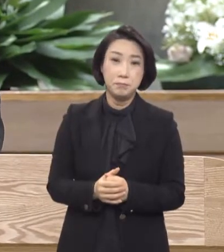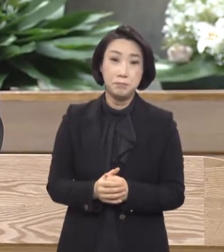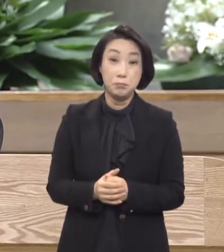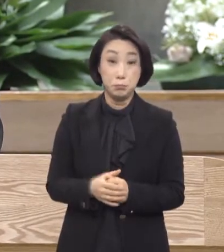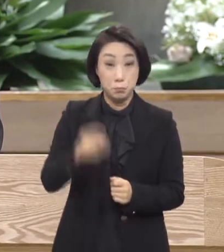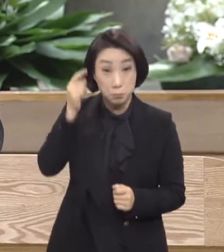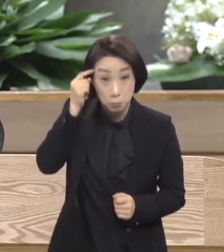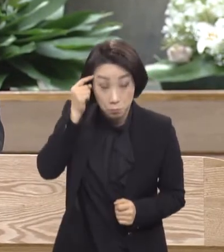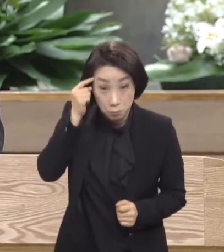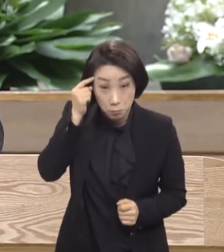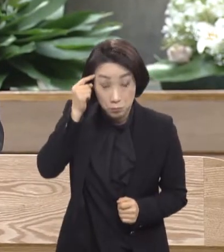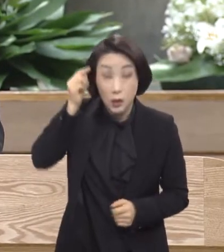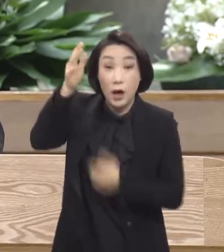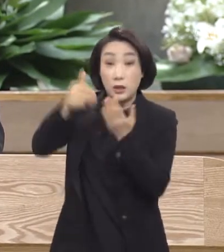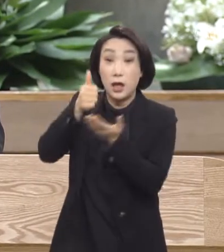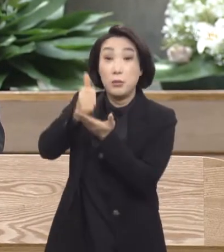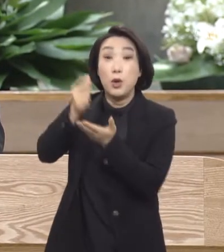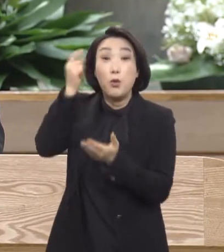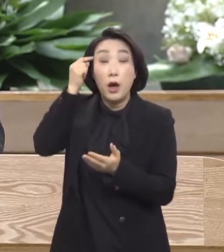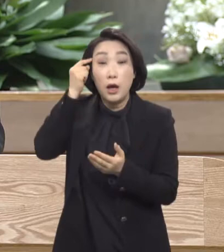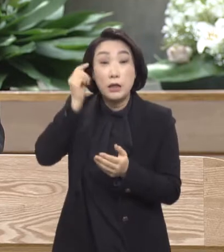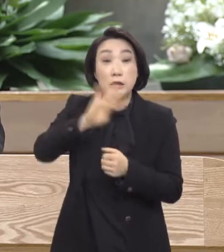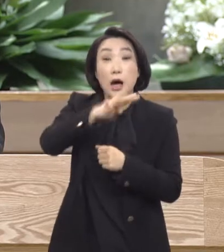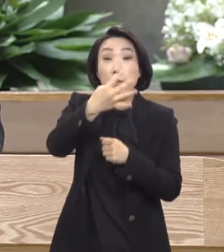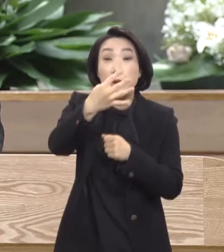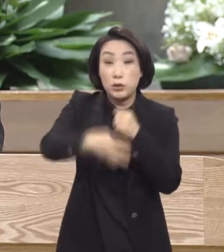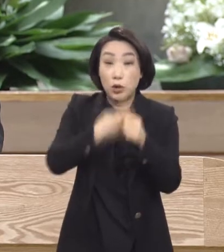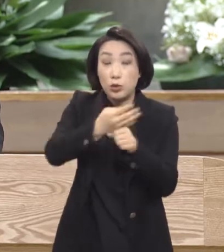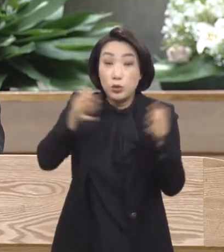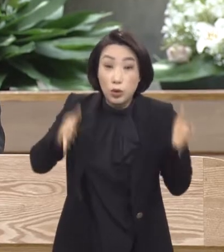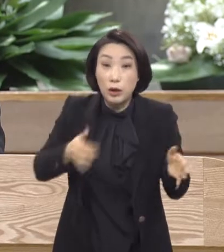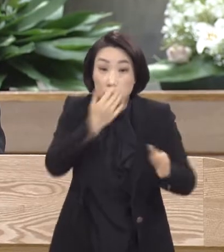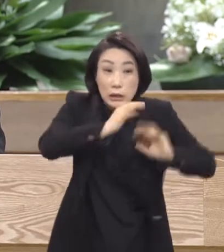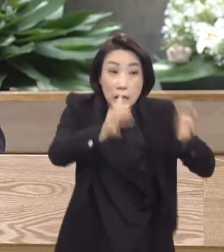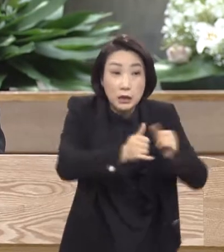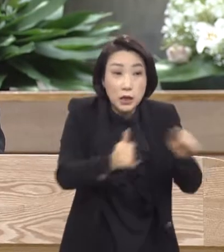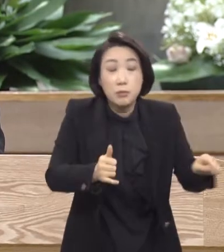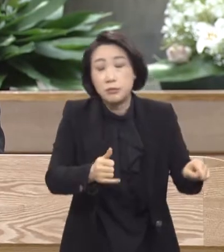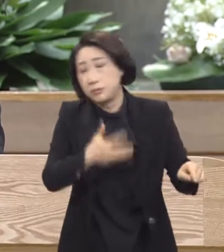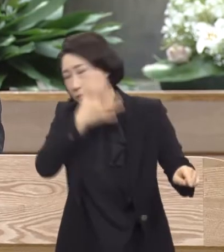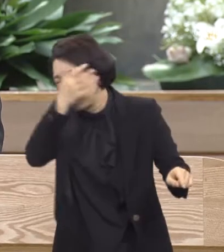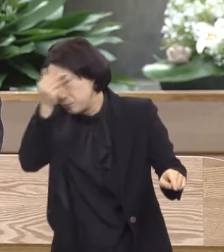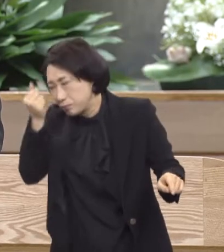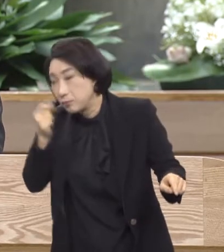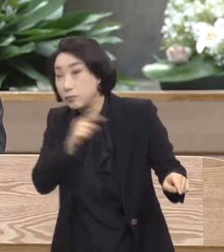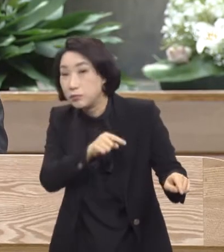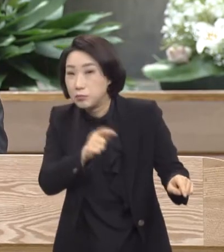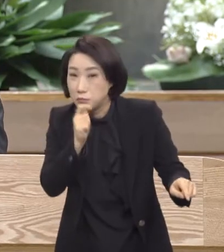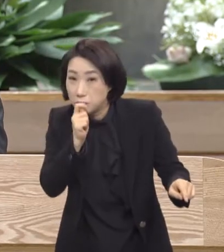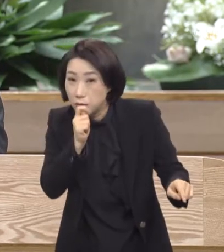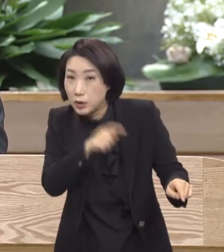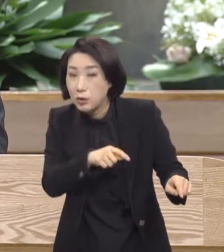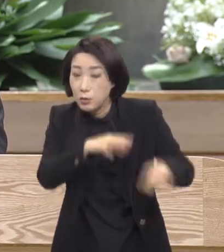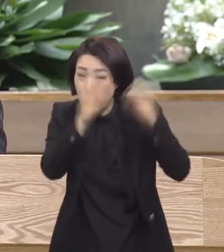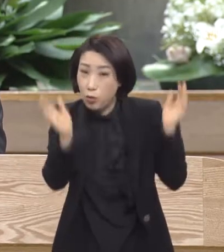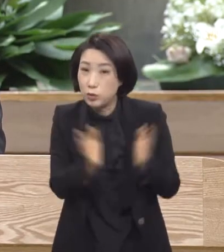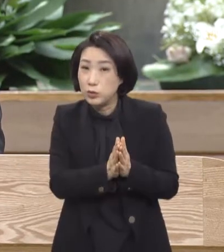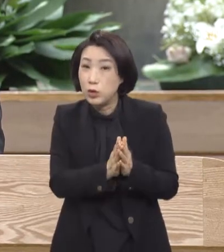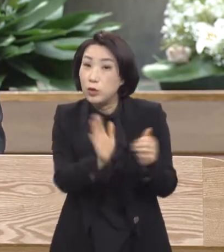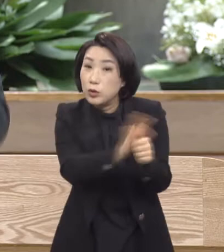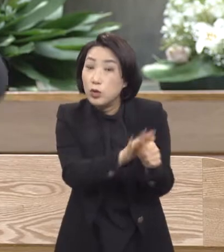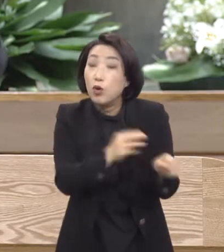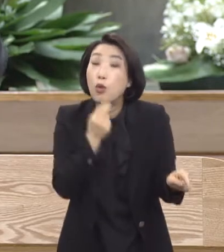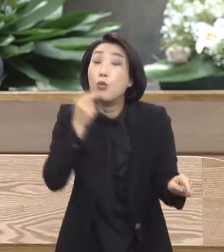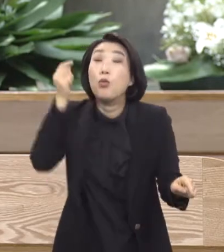응? 왜? 하나님이 뭐 때문에 400년 동안 그 백성의 침묵을 지키며 모든 걸 돌아보지